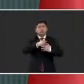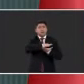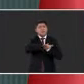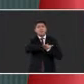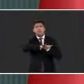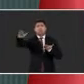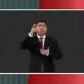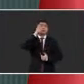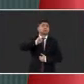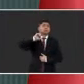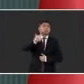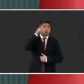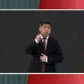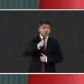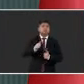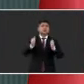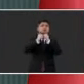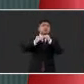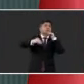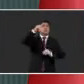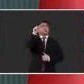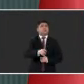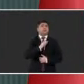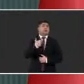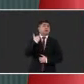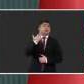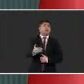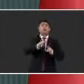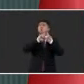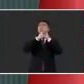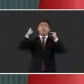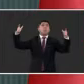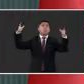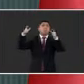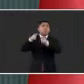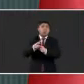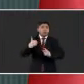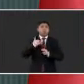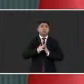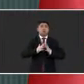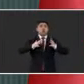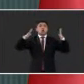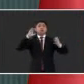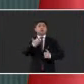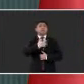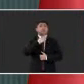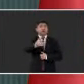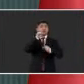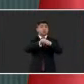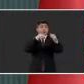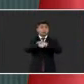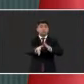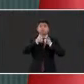etmekle kalmadık, ötesine de geçtik. Dünya küçülürken biz büyüdüğümüz, istihdam ve